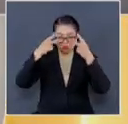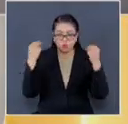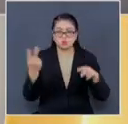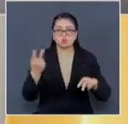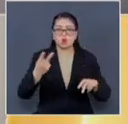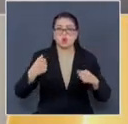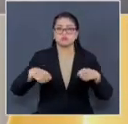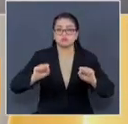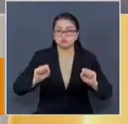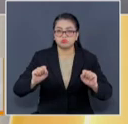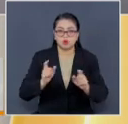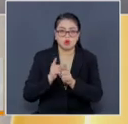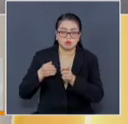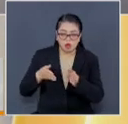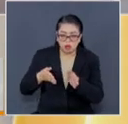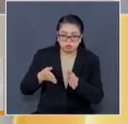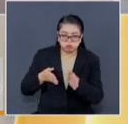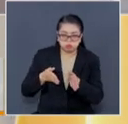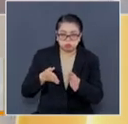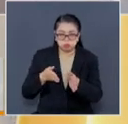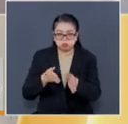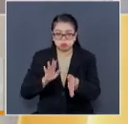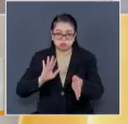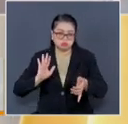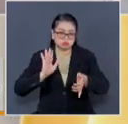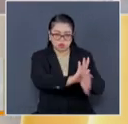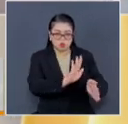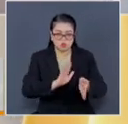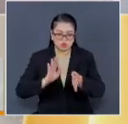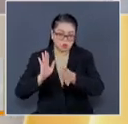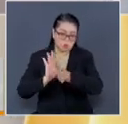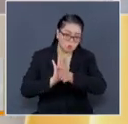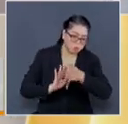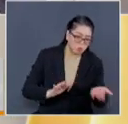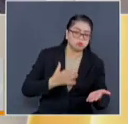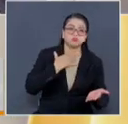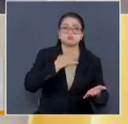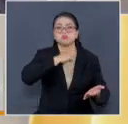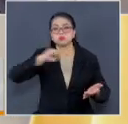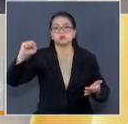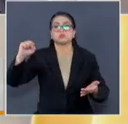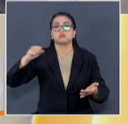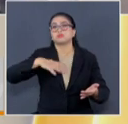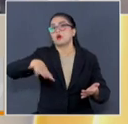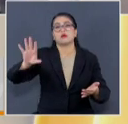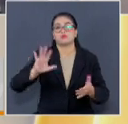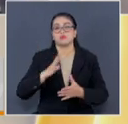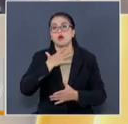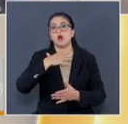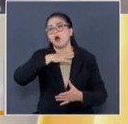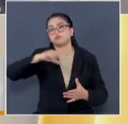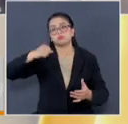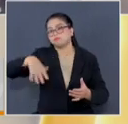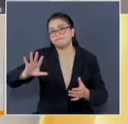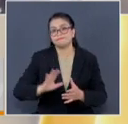ผอมขี่มอเตอร์ไซค์ตามประกบแล้วเอาเท้าถีบมอเตอร์ไซค์ของผู้เสียหายล้มลงกระชากสร้อยคอไปเฉยเลยค่ะและที่คุณผู้ชม